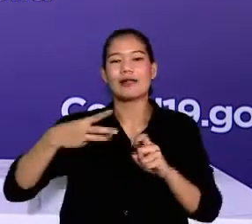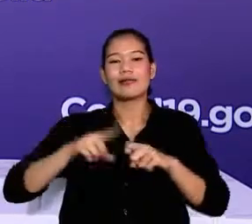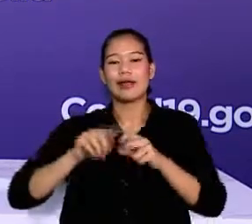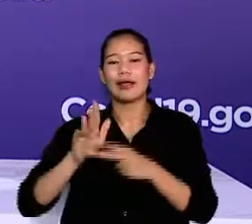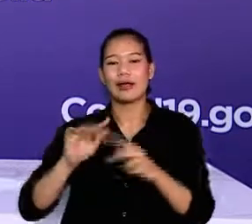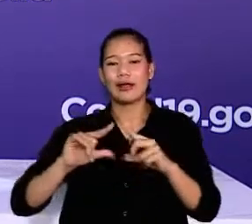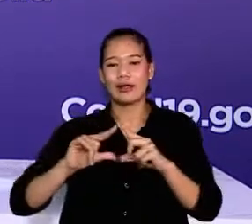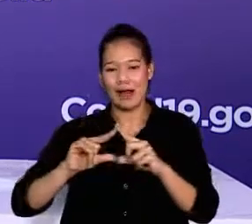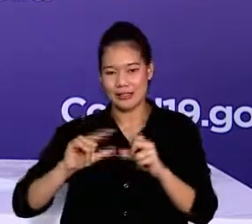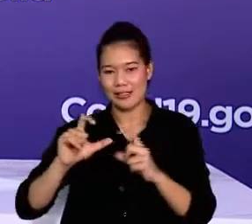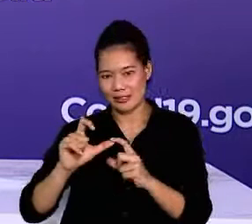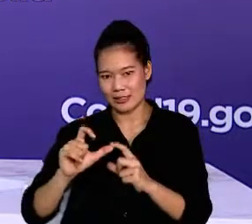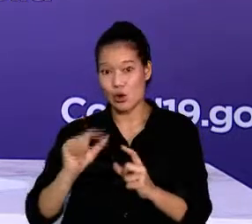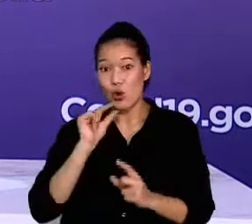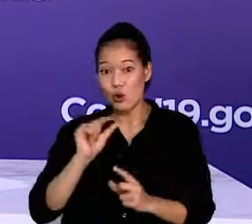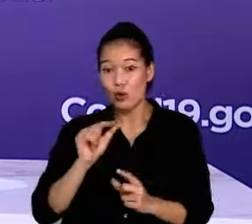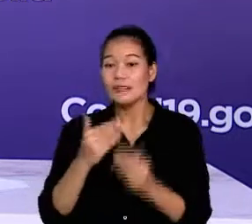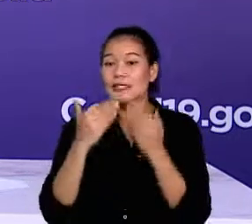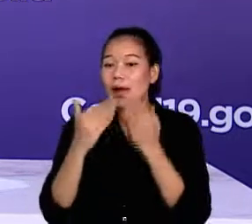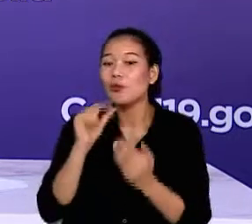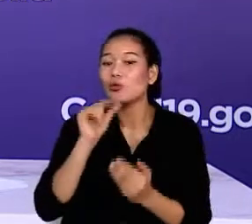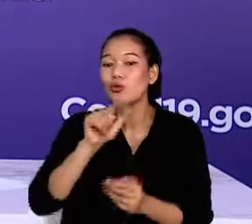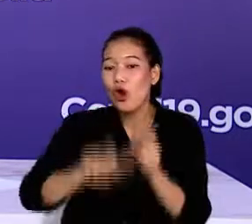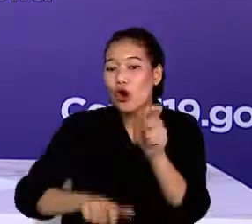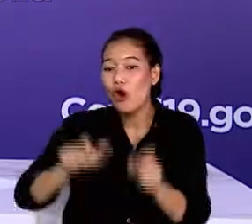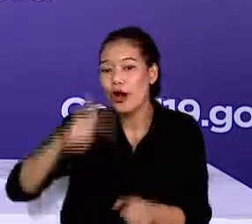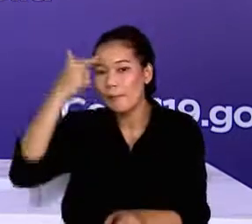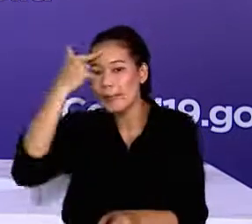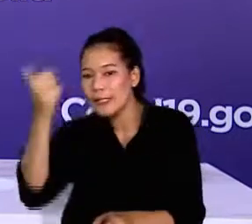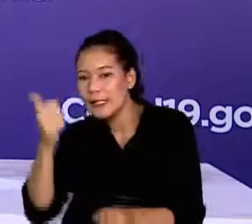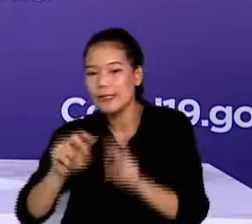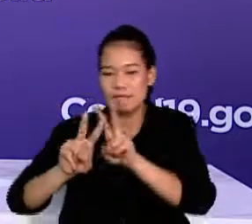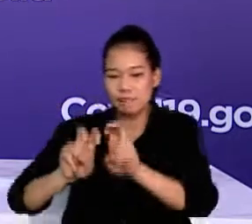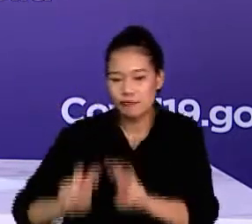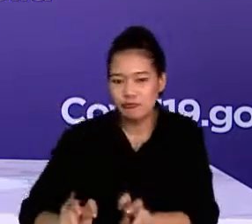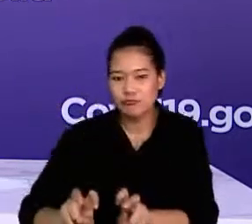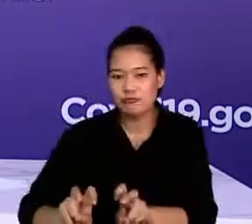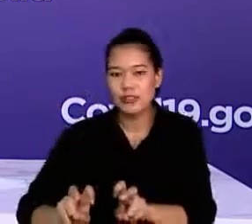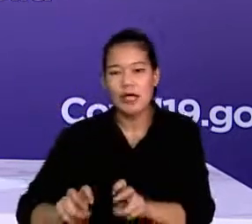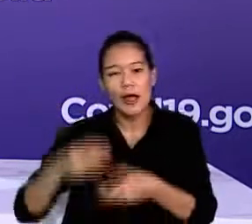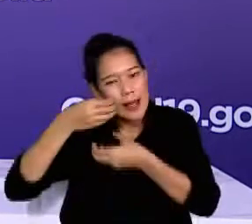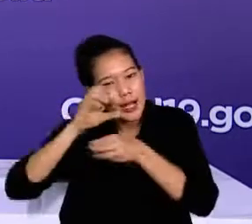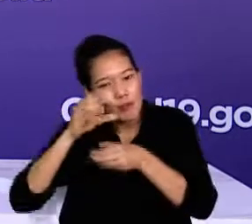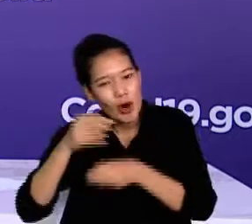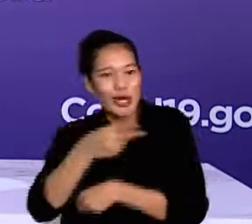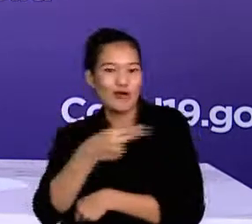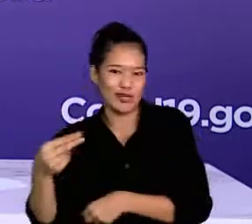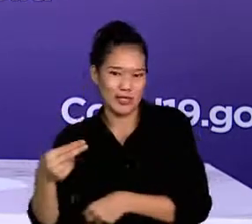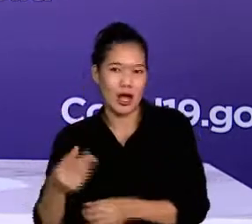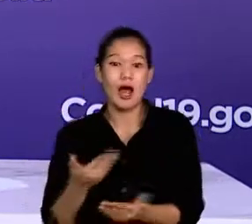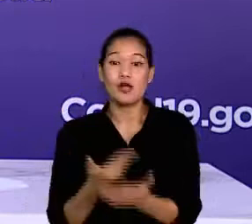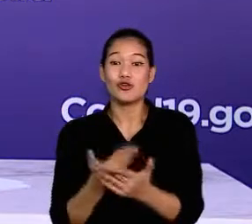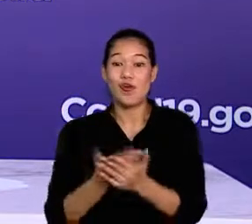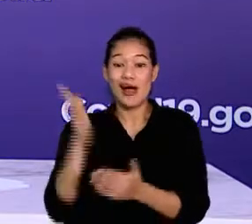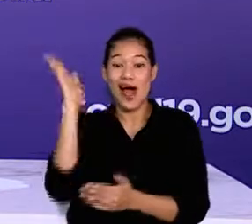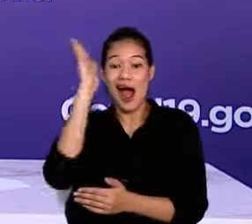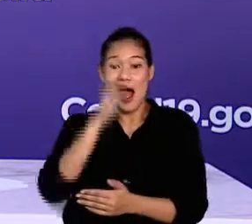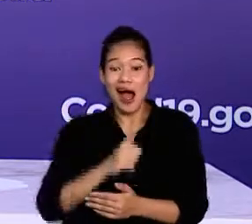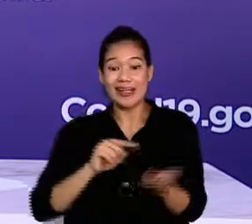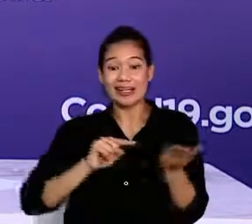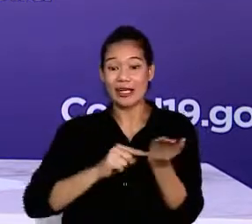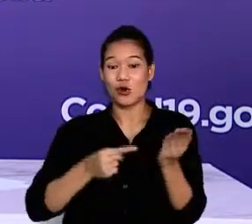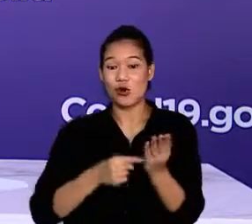seluruh peneliti ilmuwan dan inovator yang ada di indonesia semoga peringatan harteknas